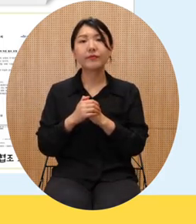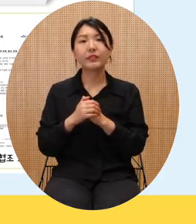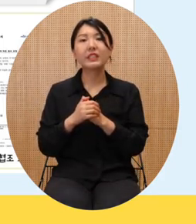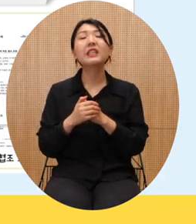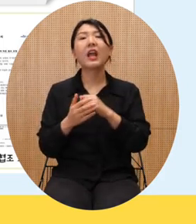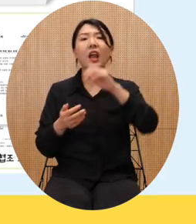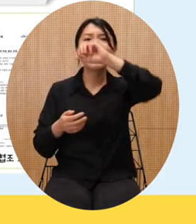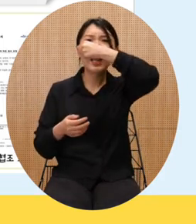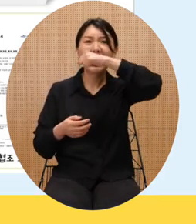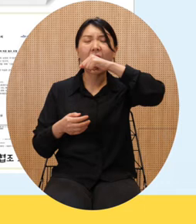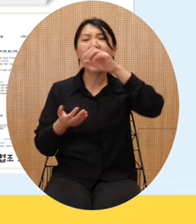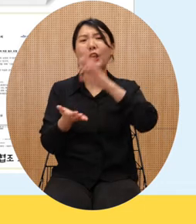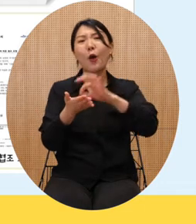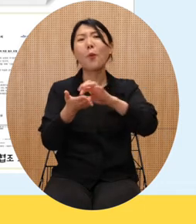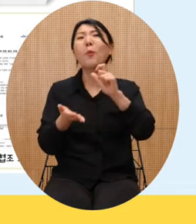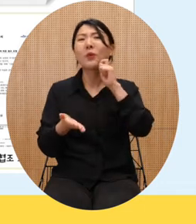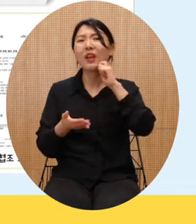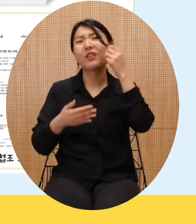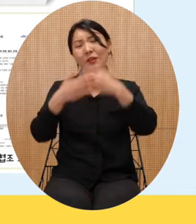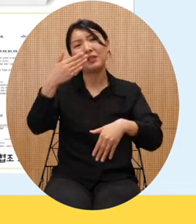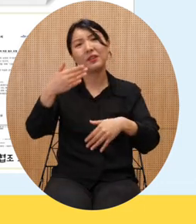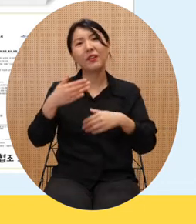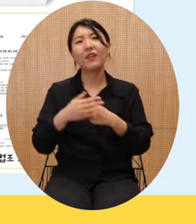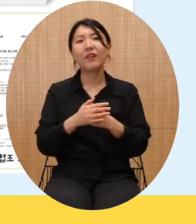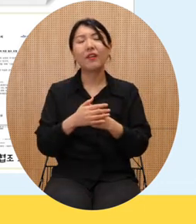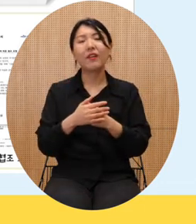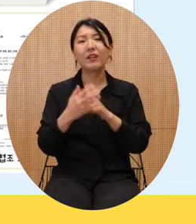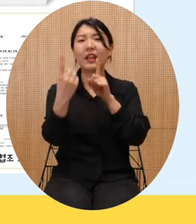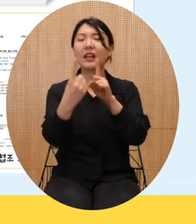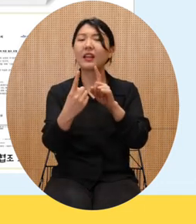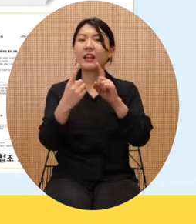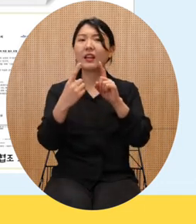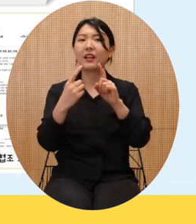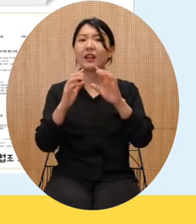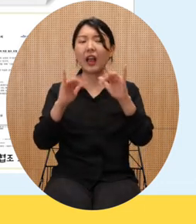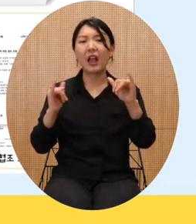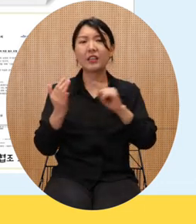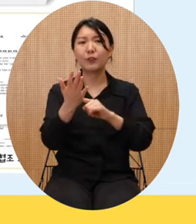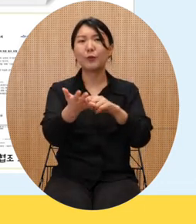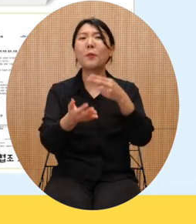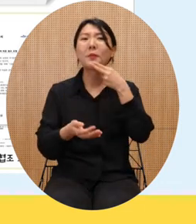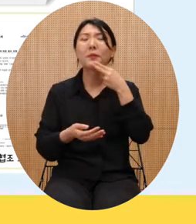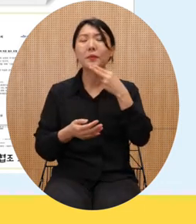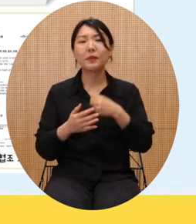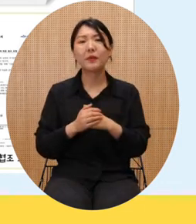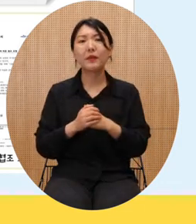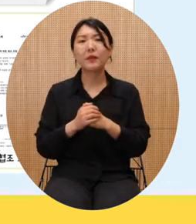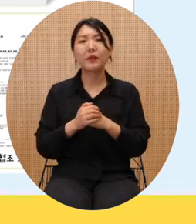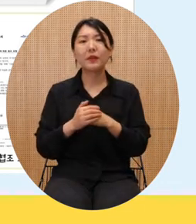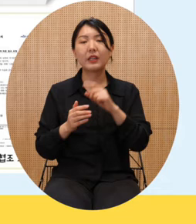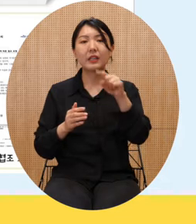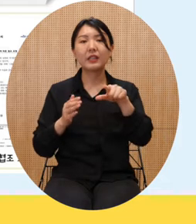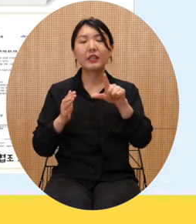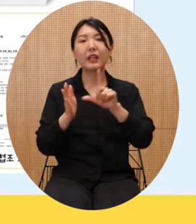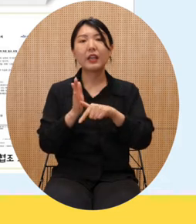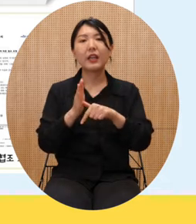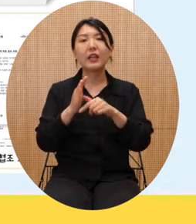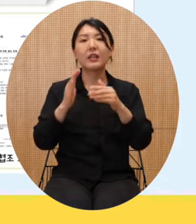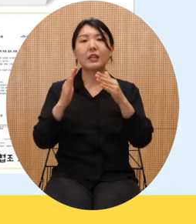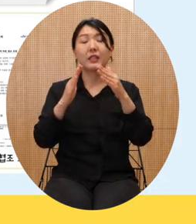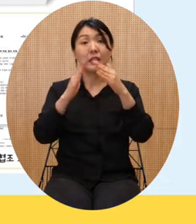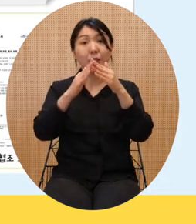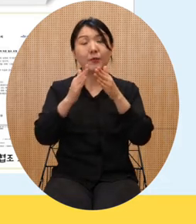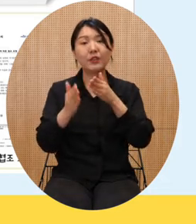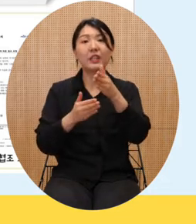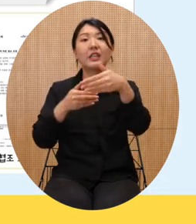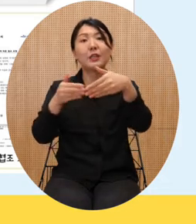사업의 예산 불용, 대상자가 이 사업 신청을 하지 않아가지고 불용이 떨어진 상황에서 당시